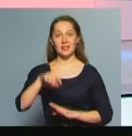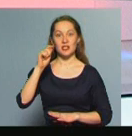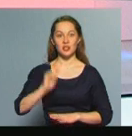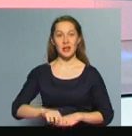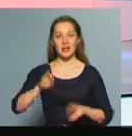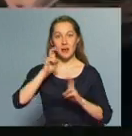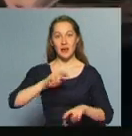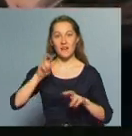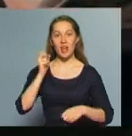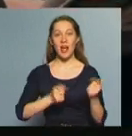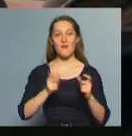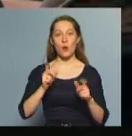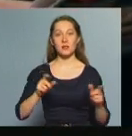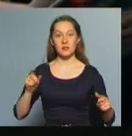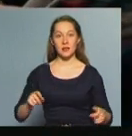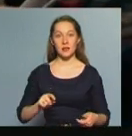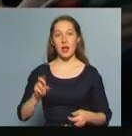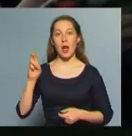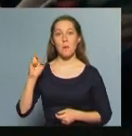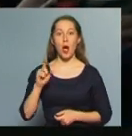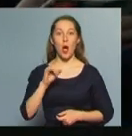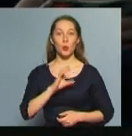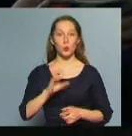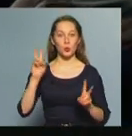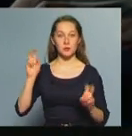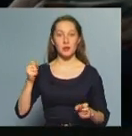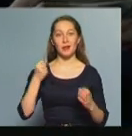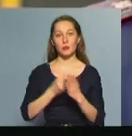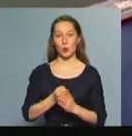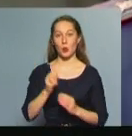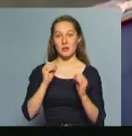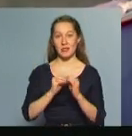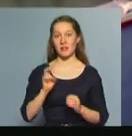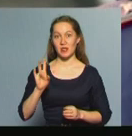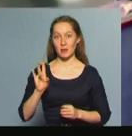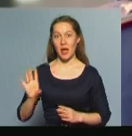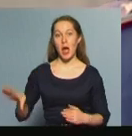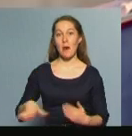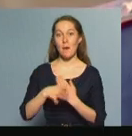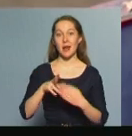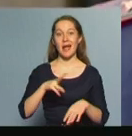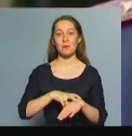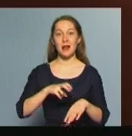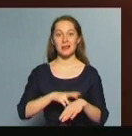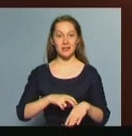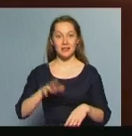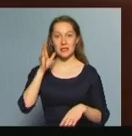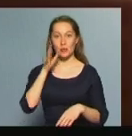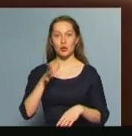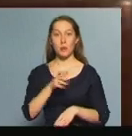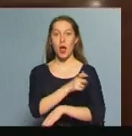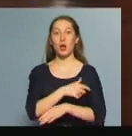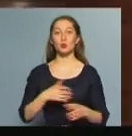проверки водителей. Операция «Бахус» в Удмуртии продлится до 10 ноября. Помогать полицейским будет добровольная народная дружина.